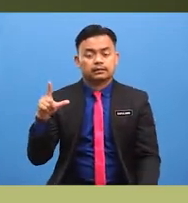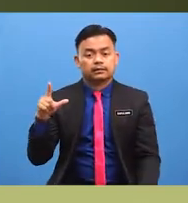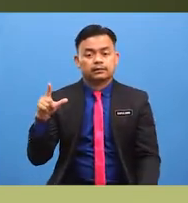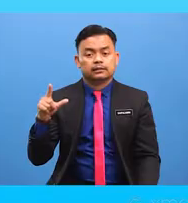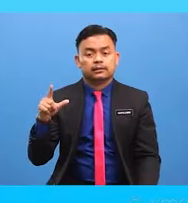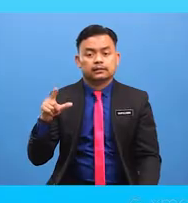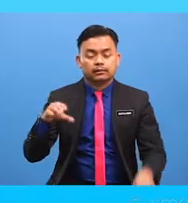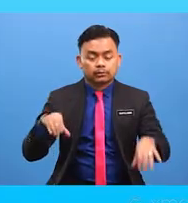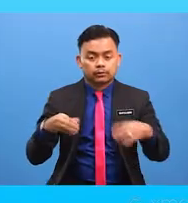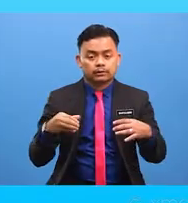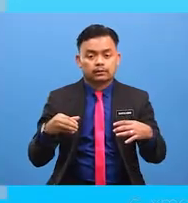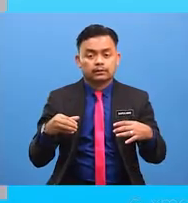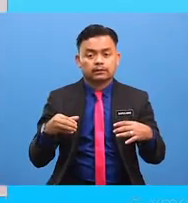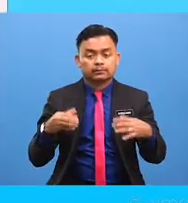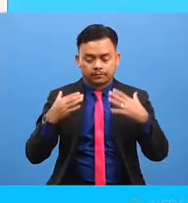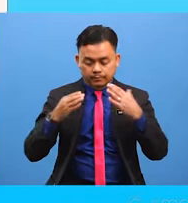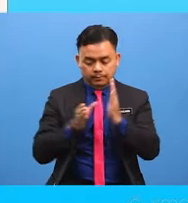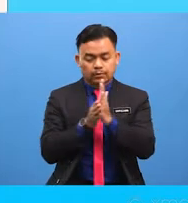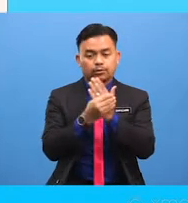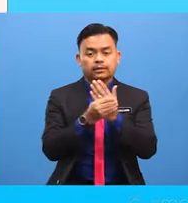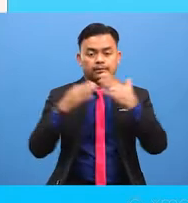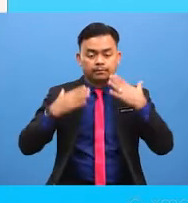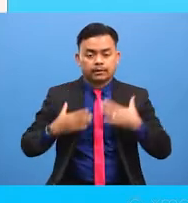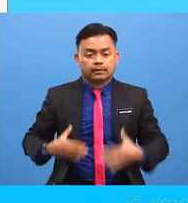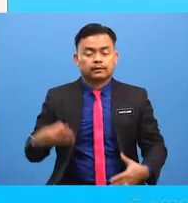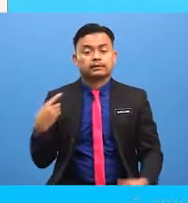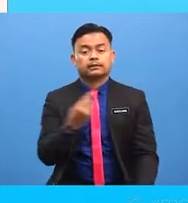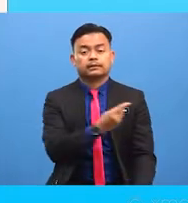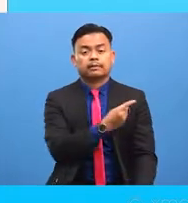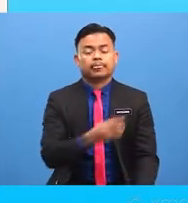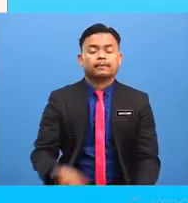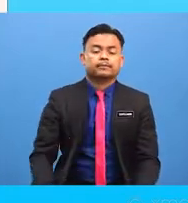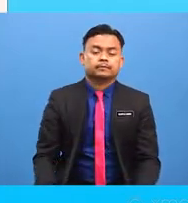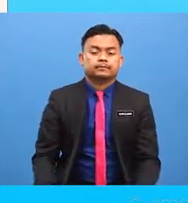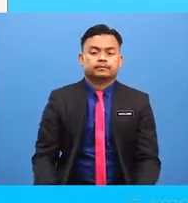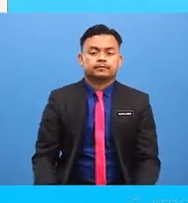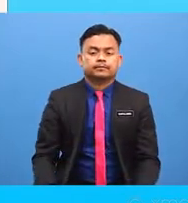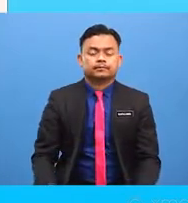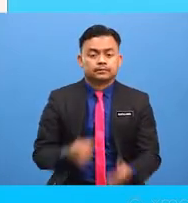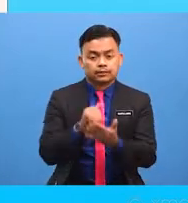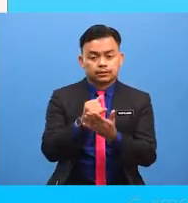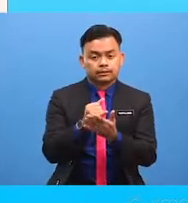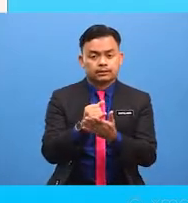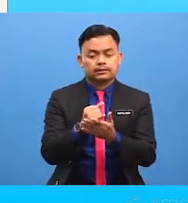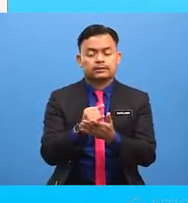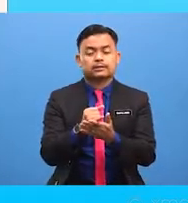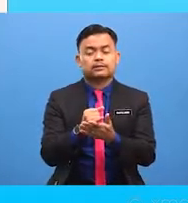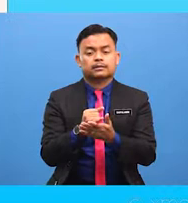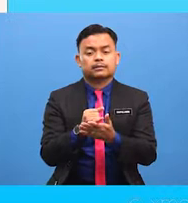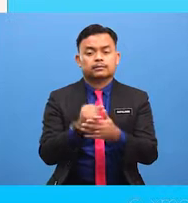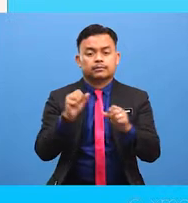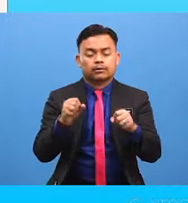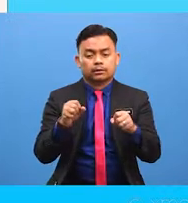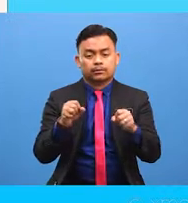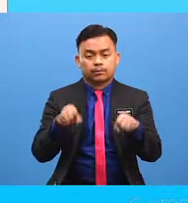badan kita. Jenis rangsangan dapat dikesan oleh organ deria kita. Mata dapat